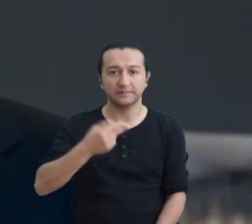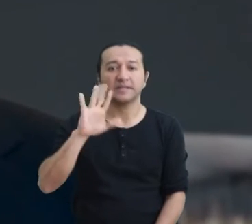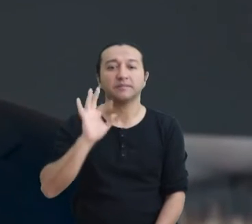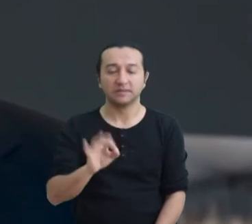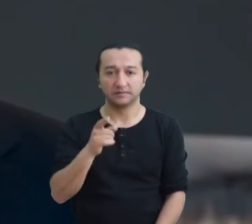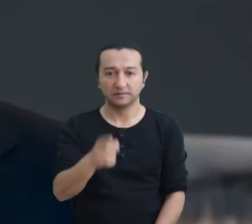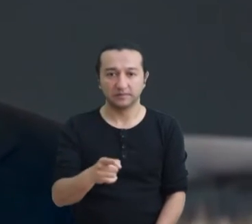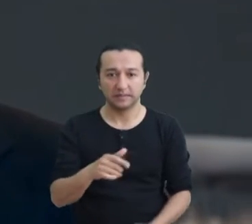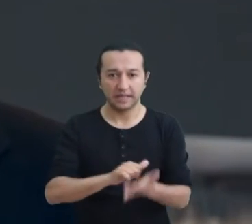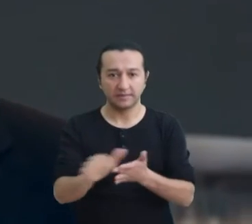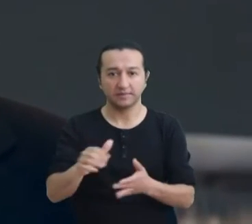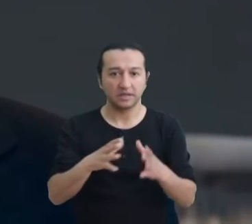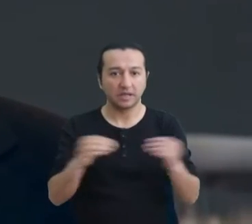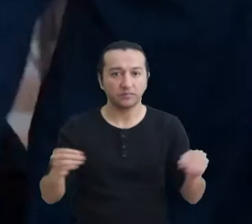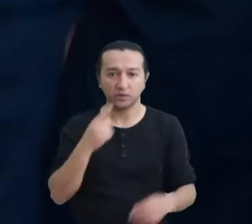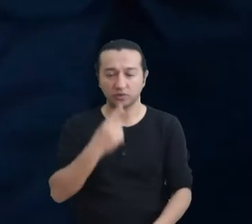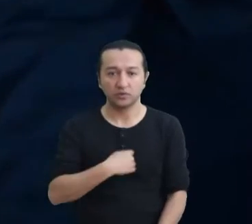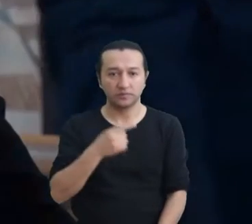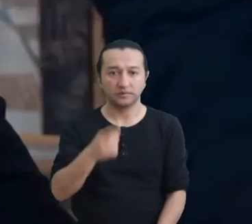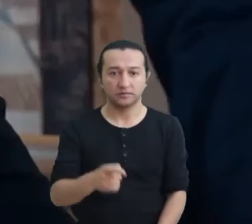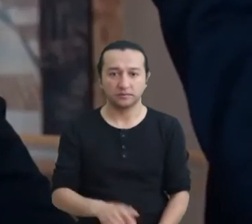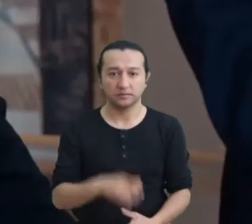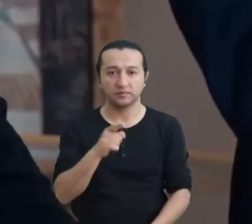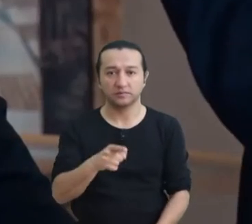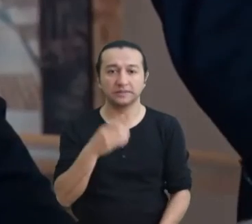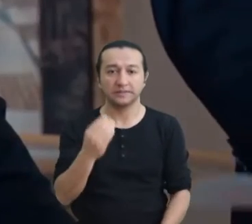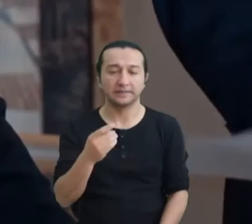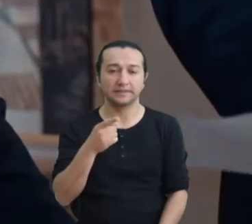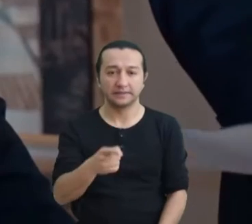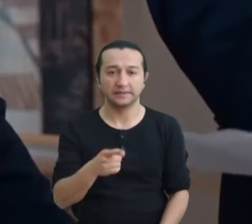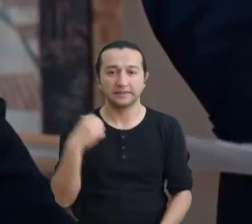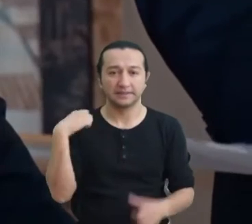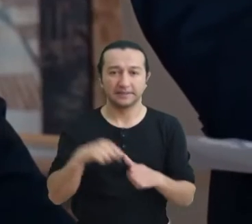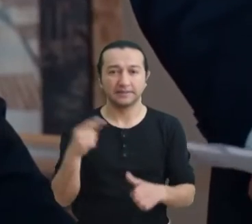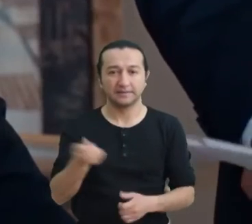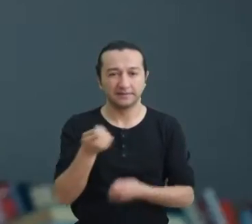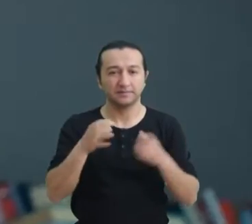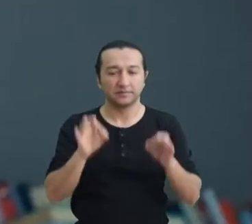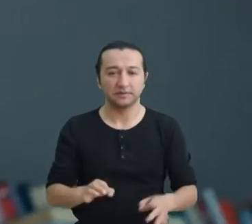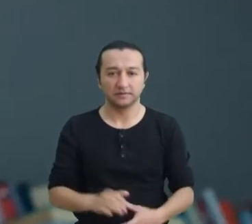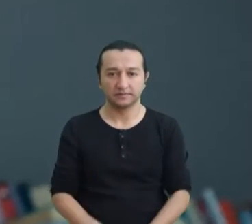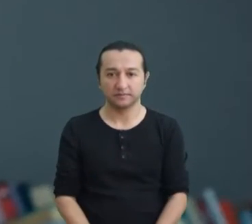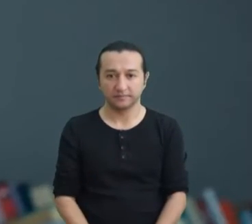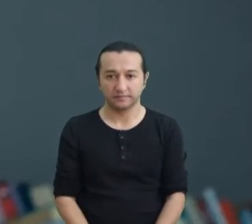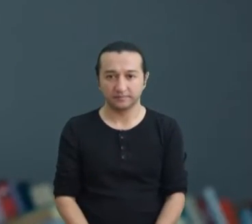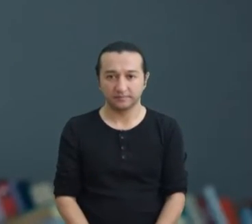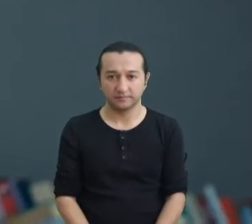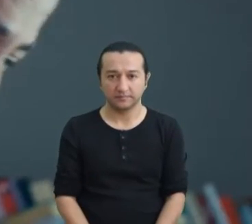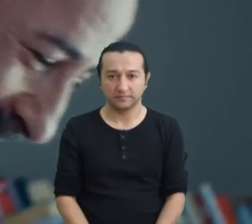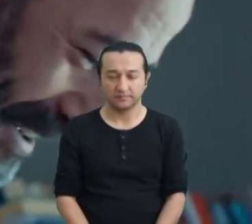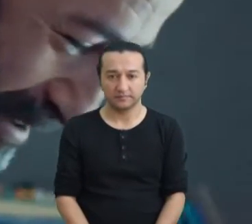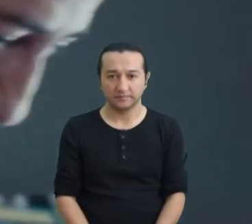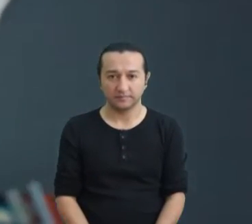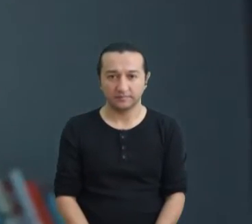değil mi? Hepsini yok ettiğini söylemiştin. Bunlar yeni. Tekrar çalışmaya başladım. Fehmi dişlerini